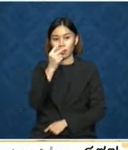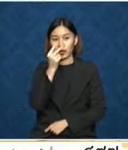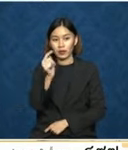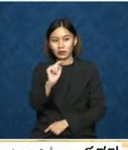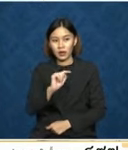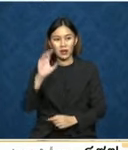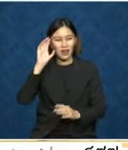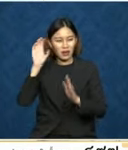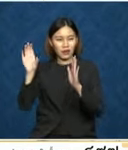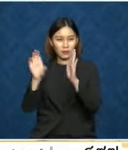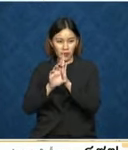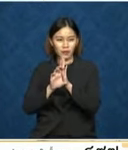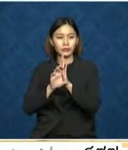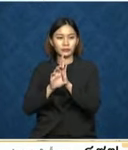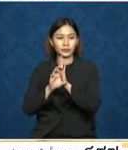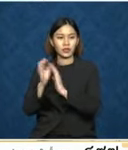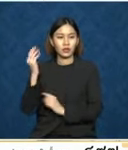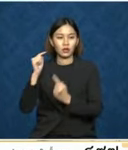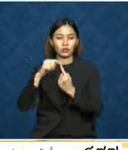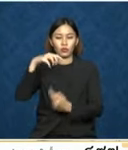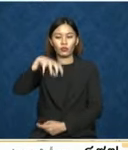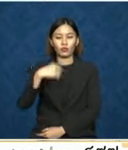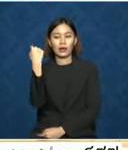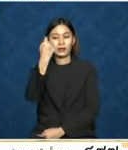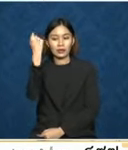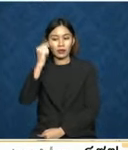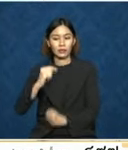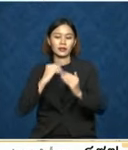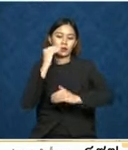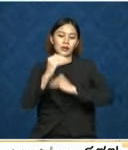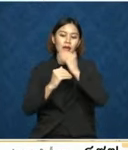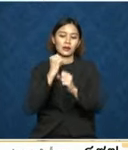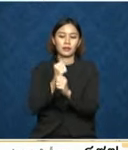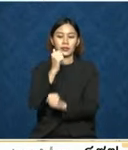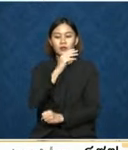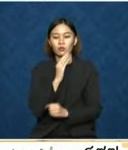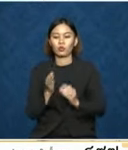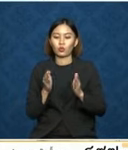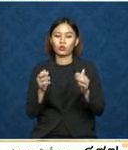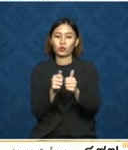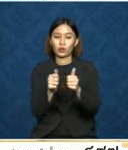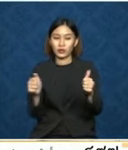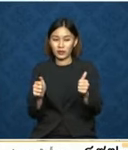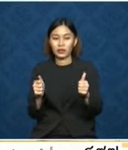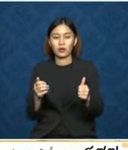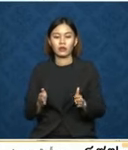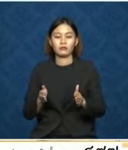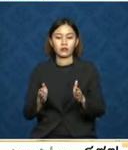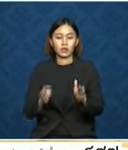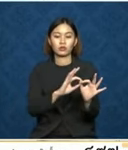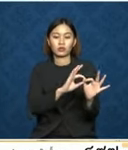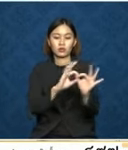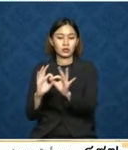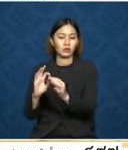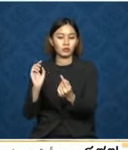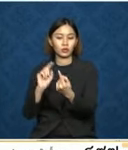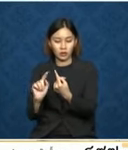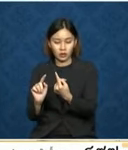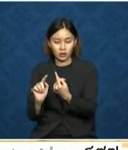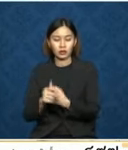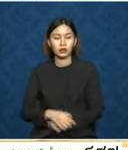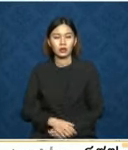รูปอ่าเขาปากกว้างนะครับซึ่งเป็นแหล่งท่องเที่ยวที่สามารถที่จะพัฒนาได้ทถนนดีท่านประธานครับอันนี้คือเป็นถนนเชื่อมเชื่อมอ่า